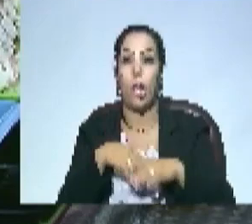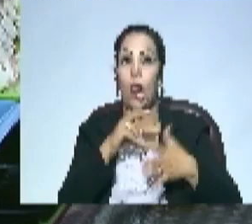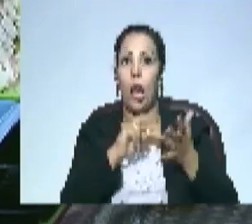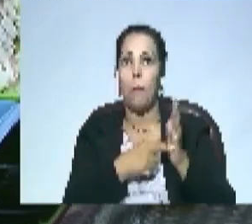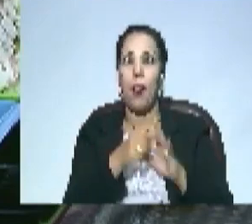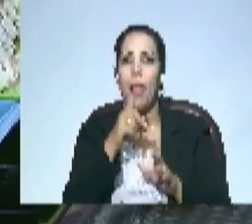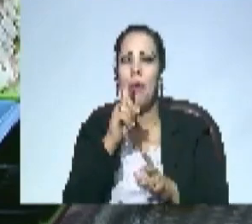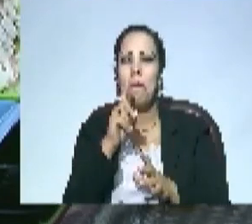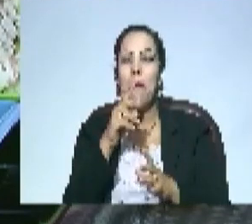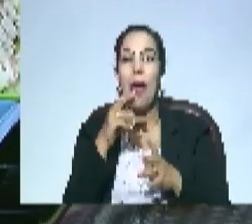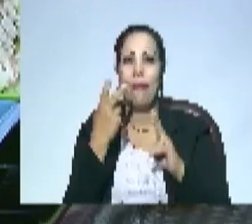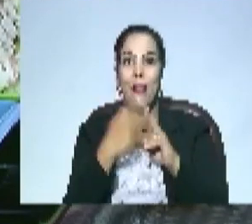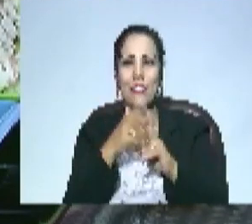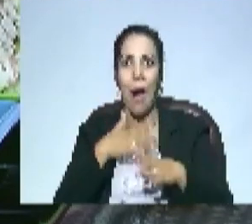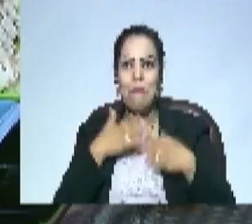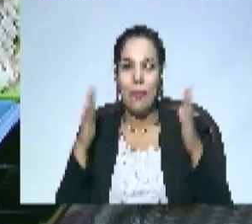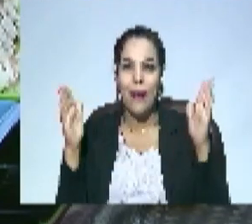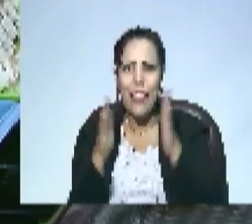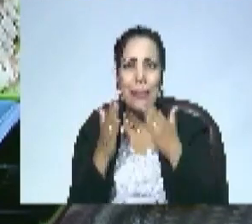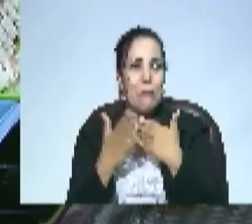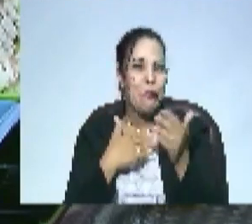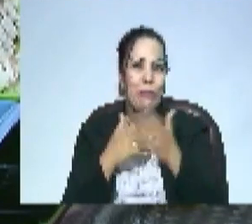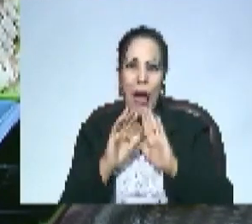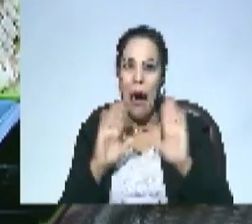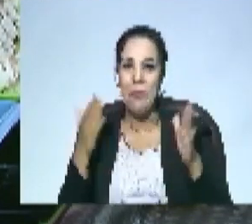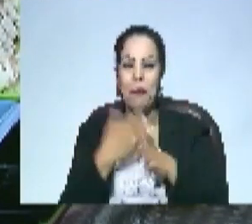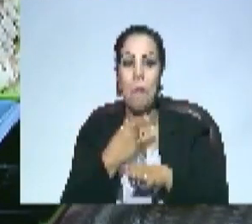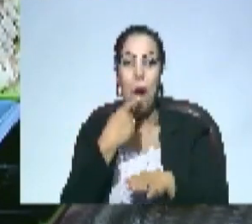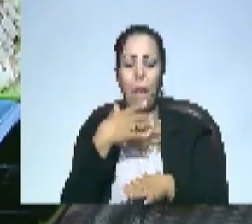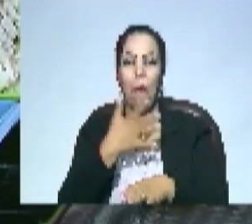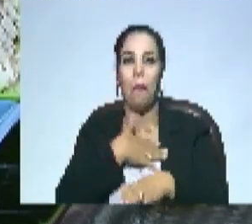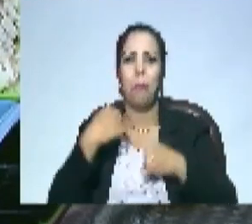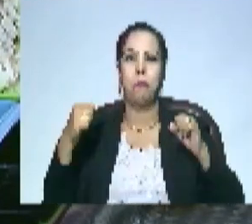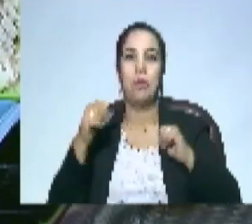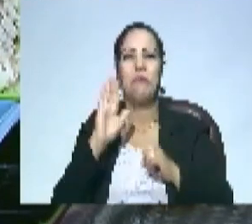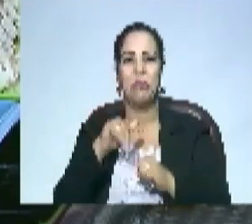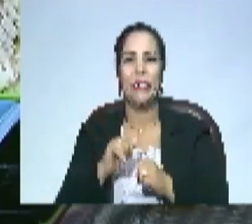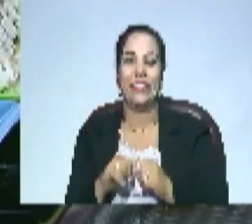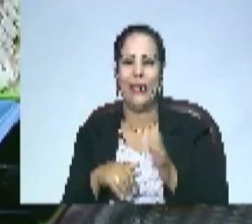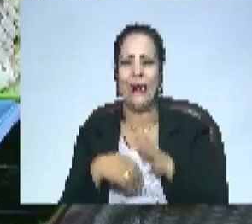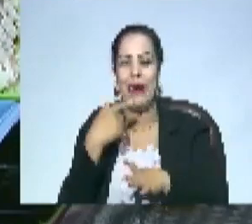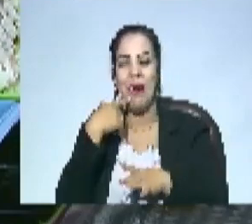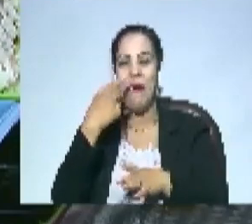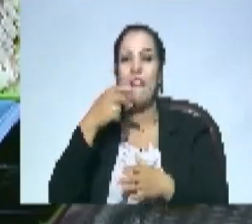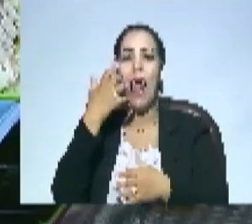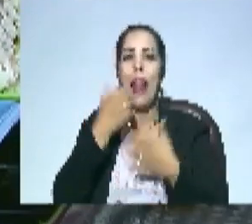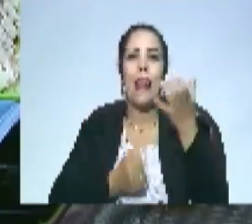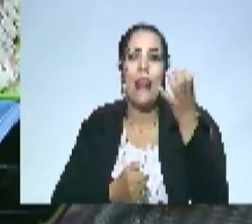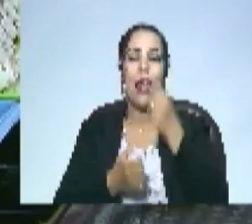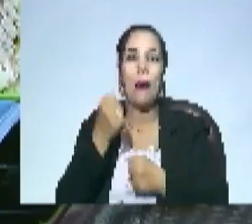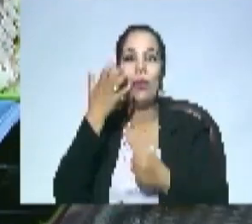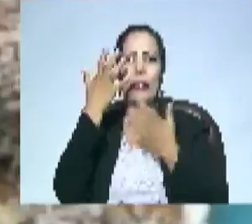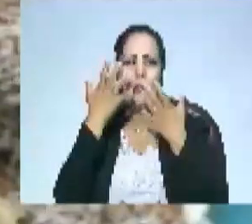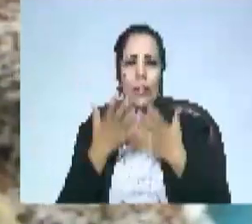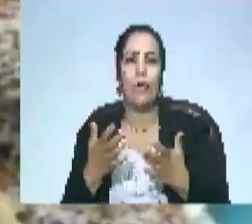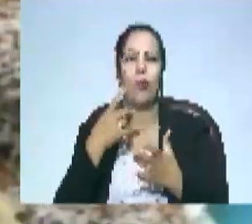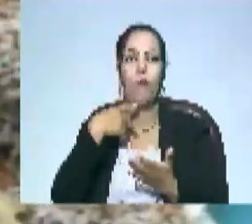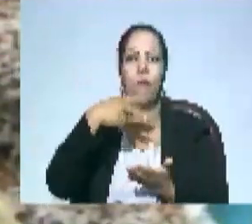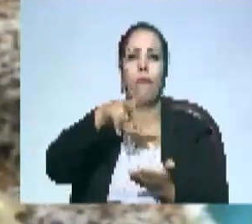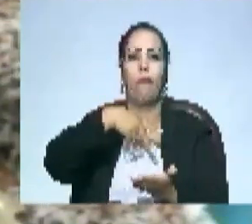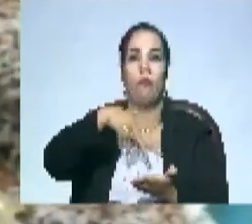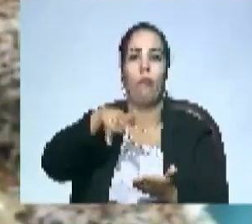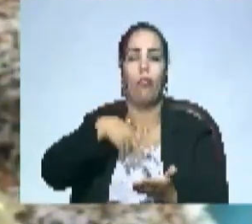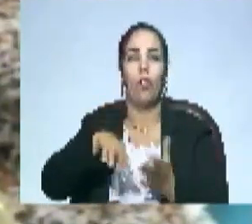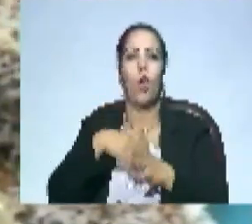دايت مالوش دعوه بنا اه كويس نعمل اللبن مكثف هنا كده انت دي